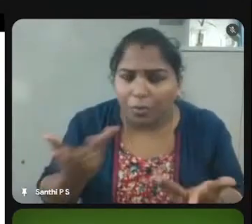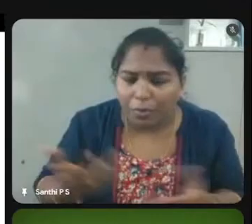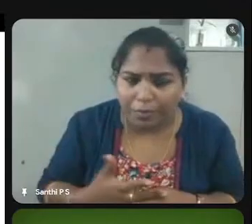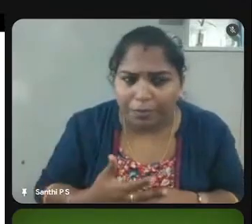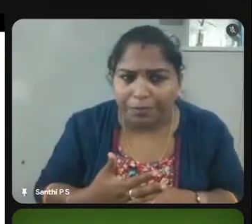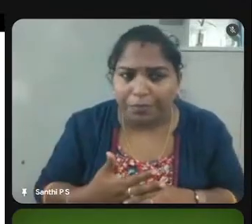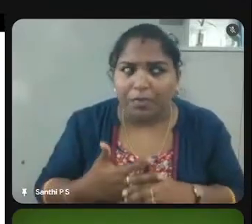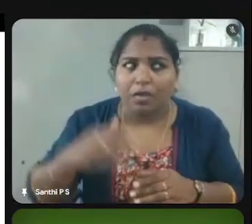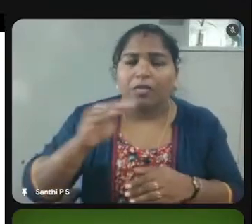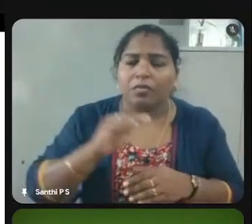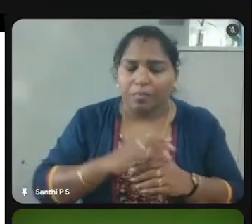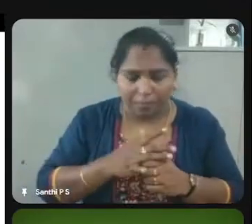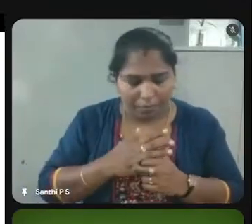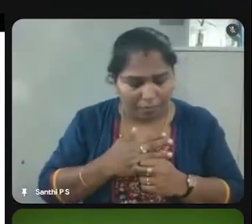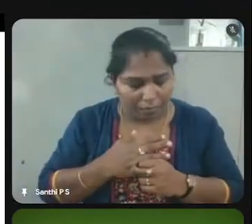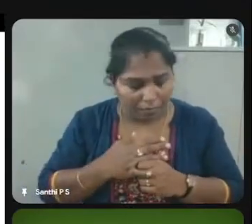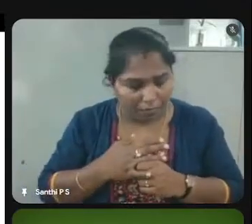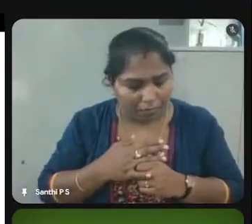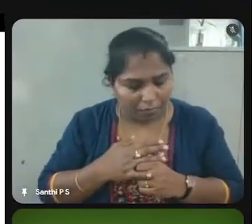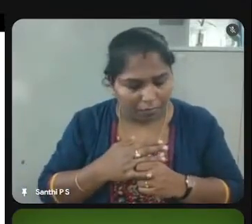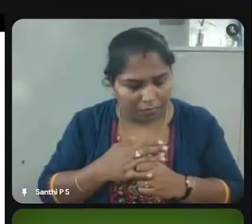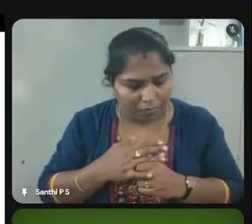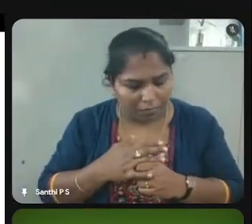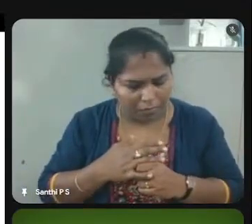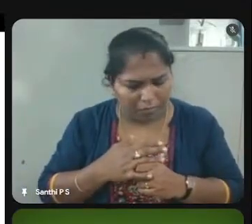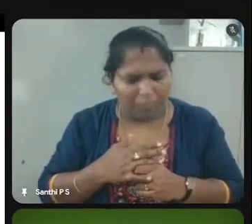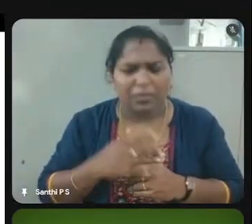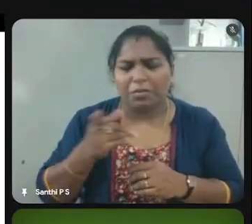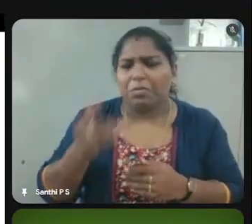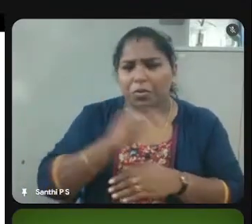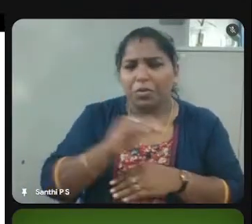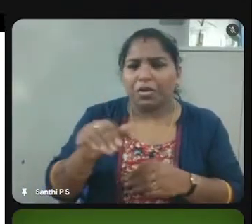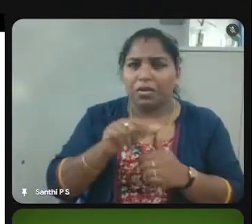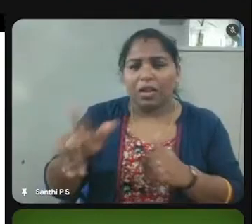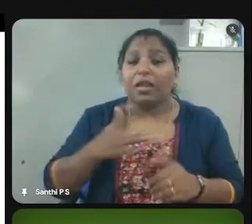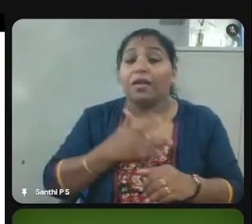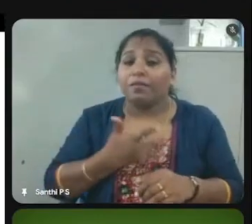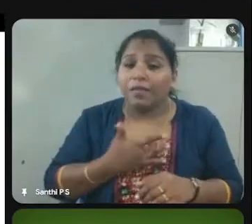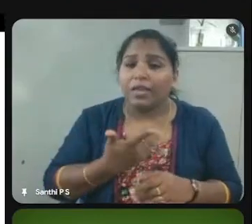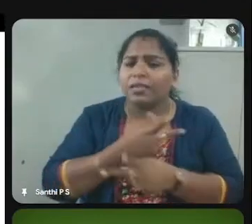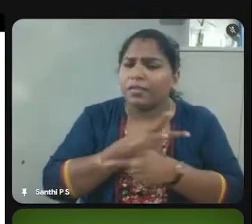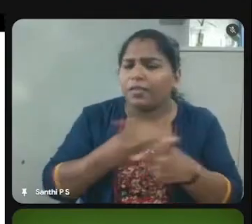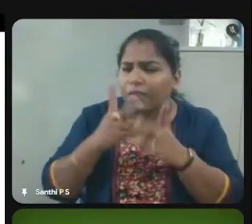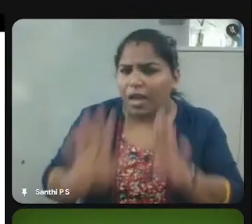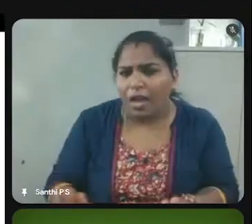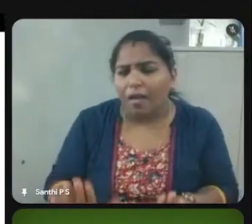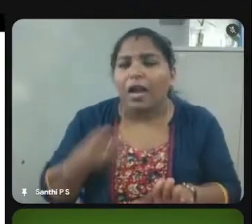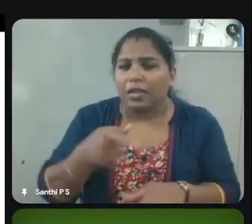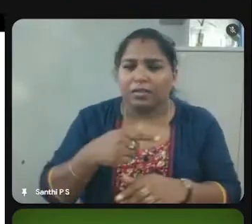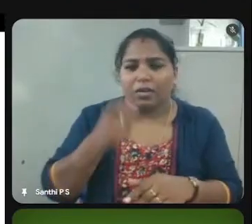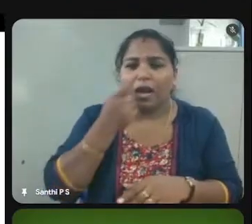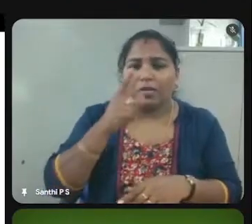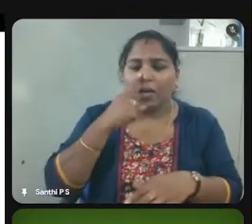ബുദ്ധിമുട്ട് ഐഡിയ ആണേലും അവർക്കും നമ്മൾ പറയുന്ന ഇമോഷൻസും കാര്യങ്ങളും ഒക്കെ അവർക്കും ഉണ്ട്, മനസ്സിലായി. അപ്പൊ അത് നമ്മൾ അക്സെപ്റ്റ് ചെയ്യുക.